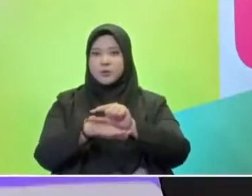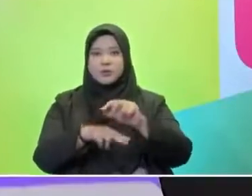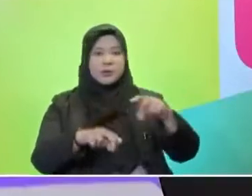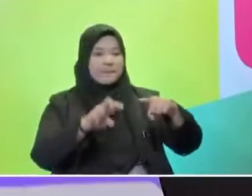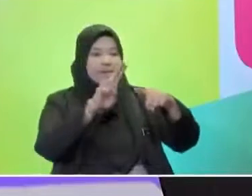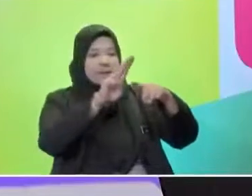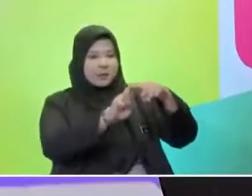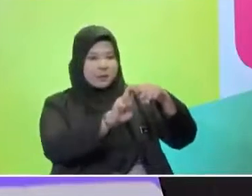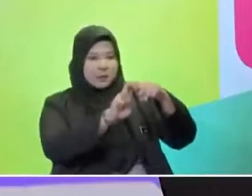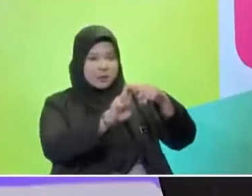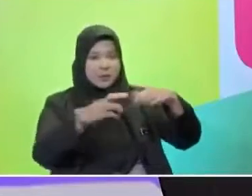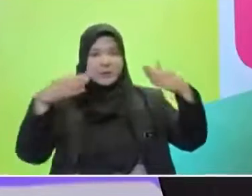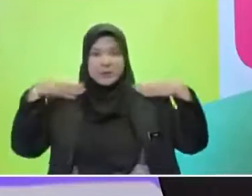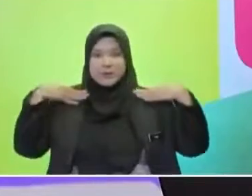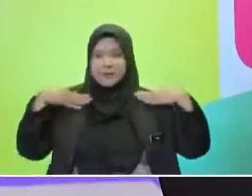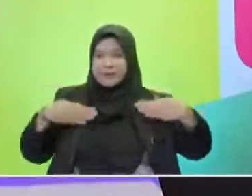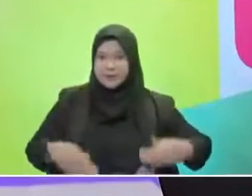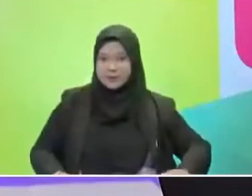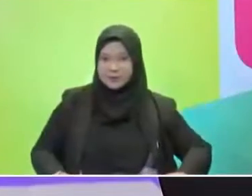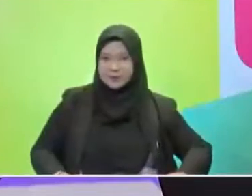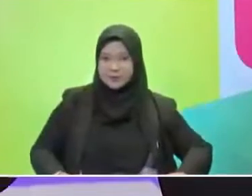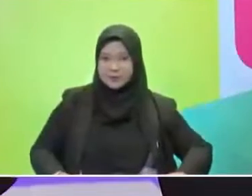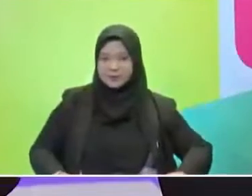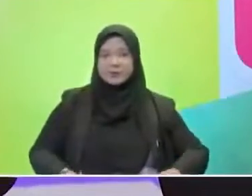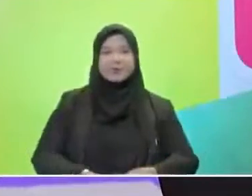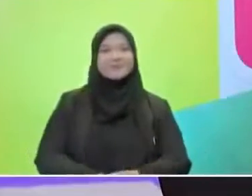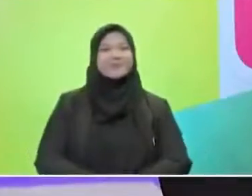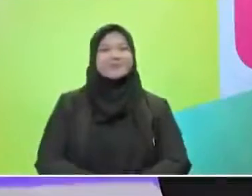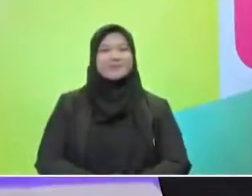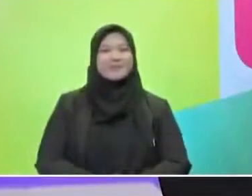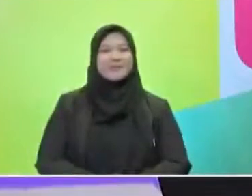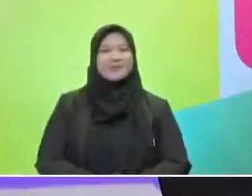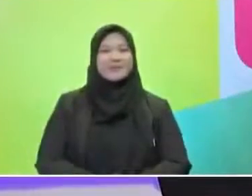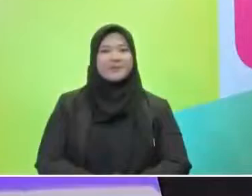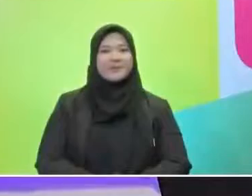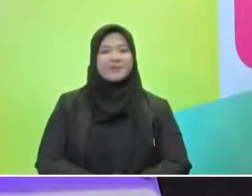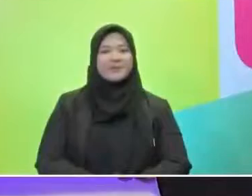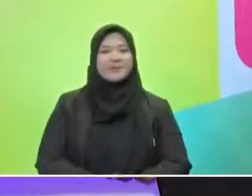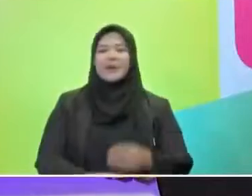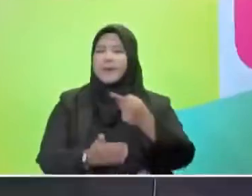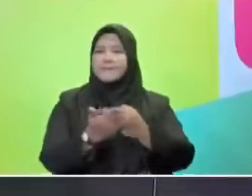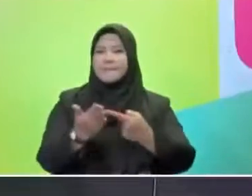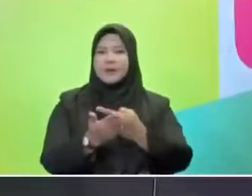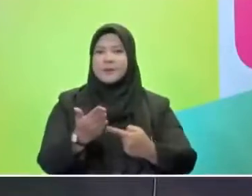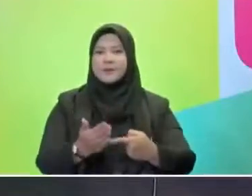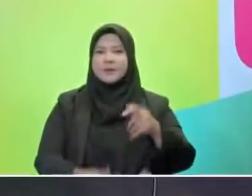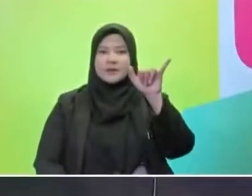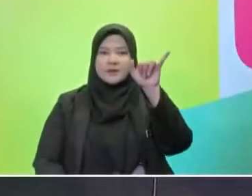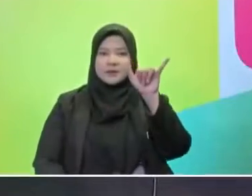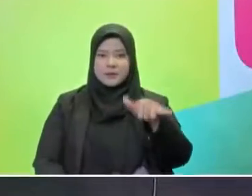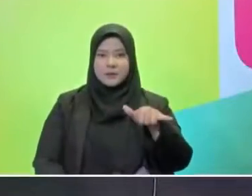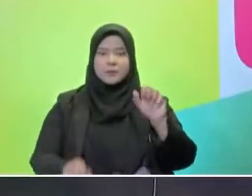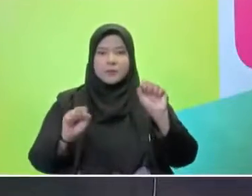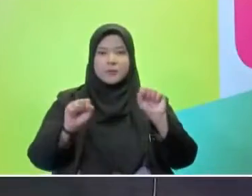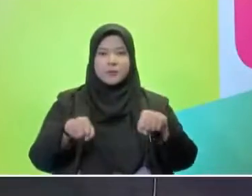kayu ke. Oh, ranting kayu boleh tak cikgu? Pun boleh. Apa-apa nanti kan yang kita boleh gantung. Boleh gantung. Kemudian kita ada apa ni